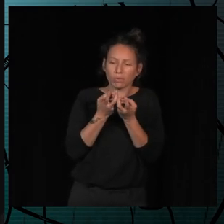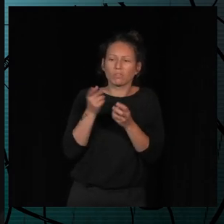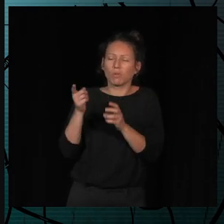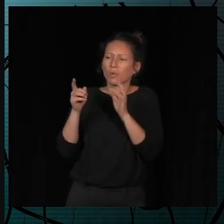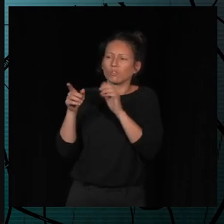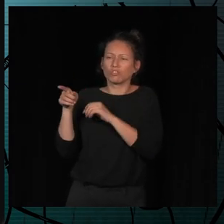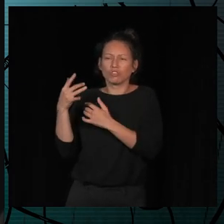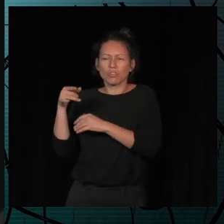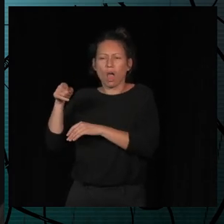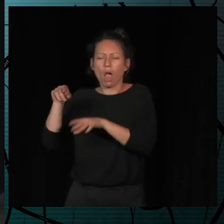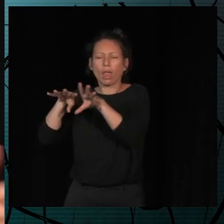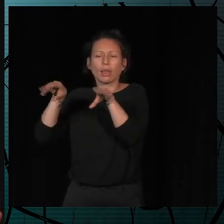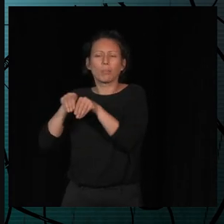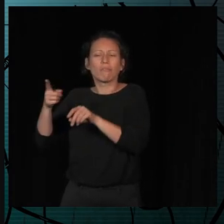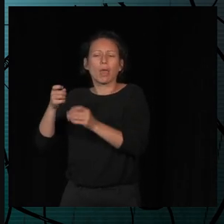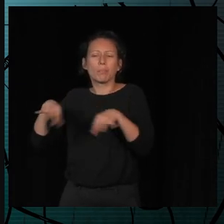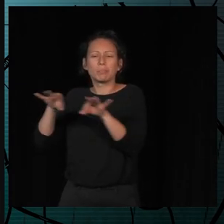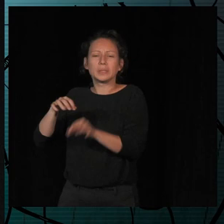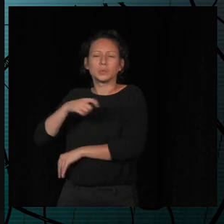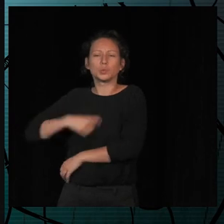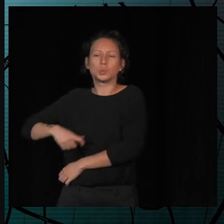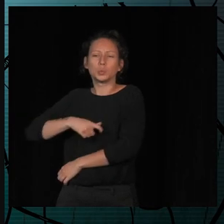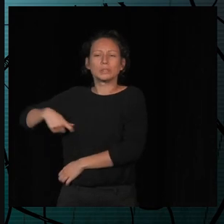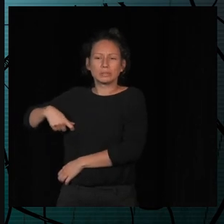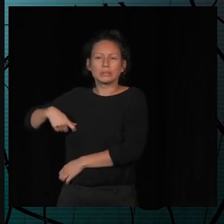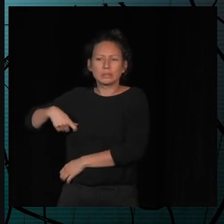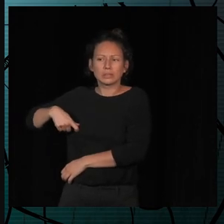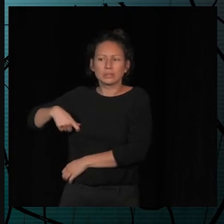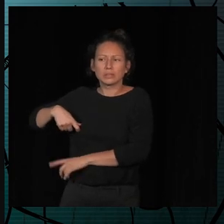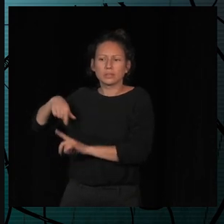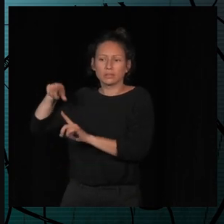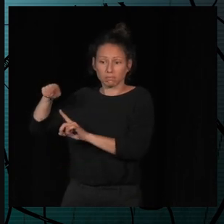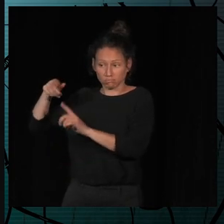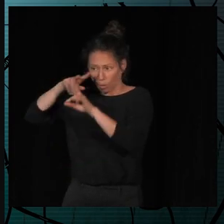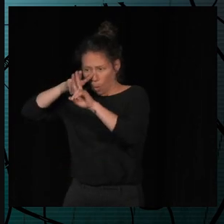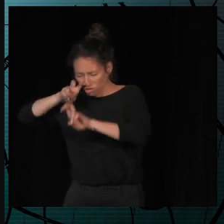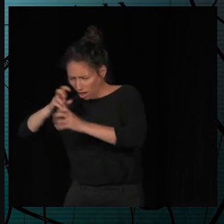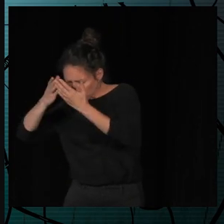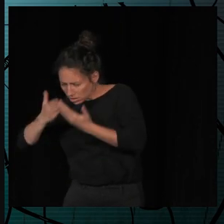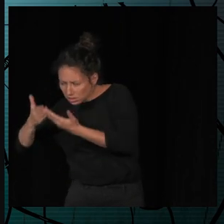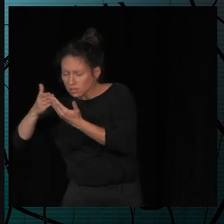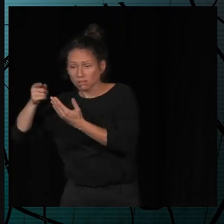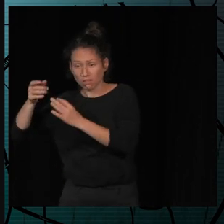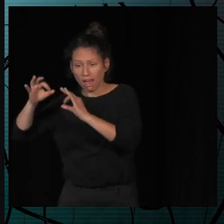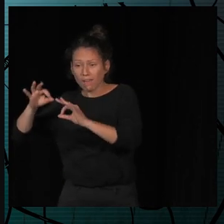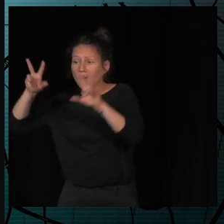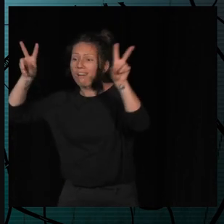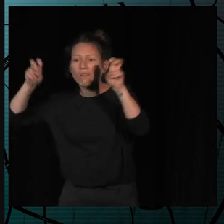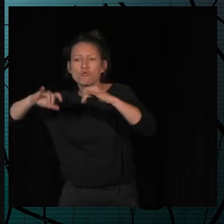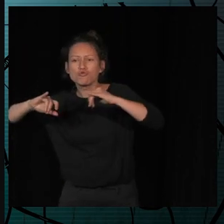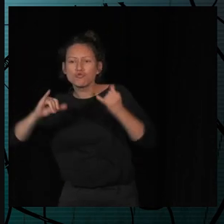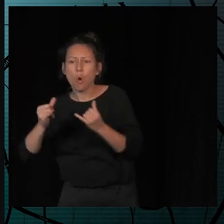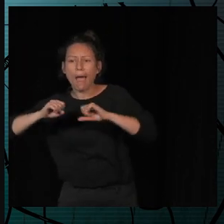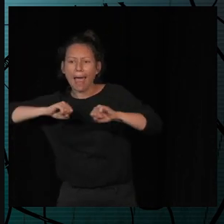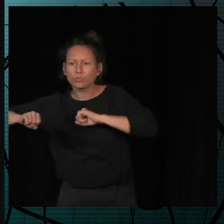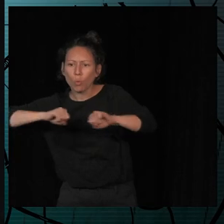l'ont fait et puis après les jeux qu'on appelle d'action sont bénéfiques c'estàdire que les jeux où on doit prendre des décisions en temps réel